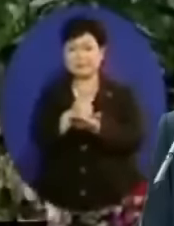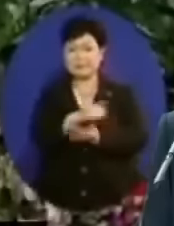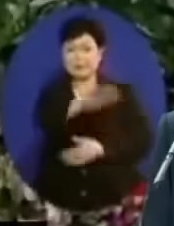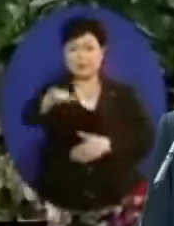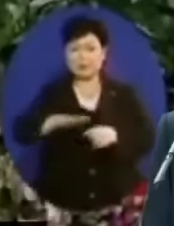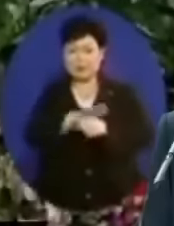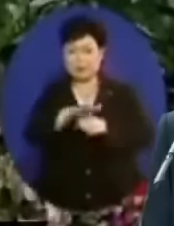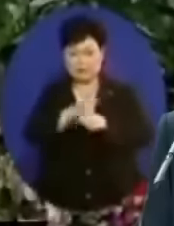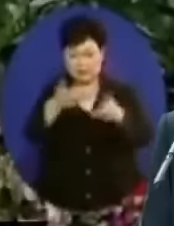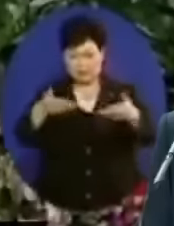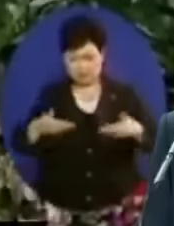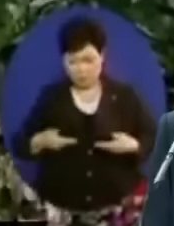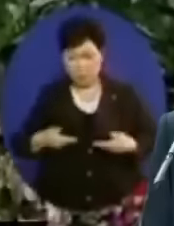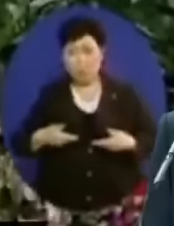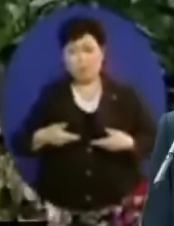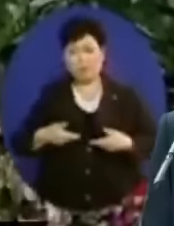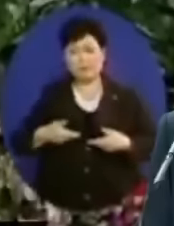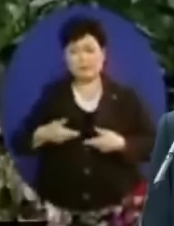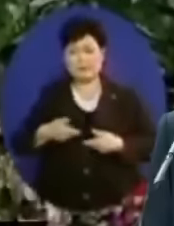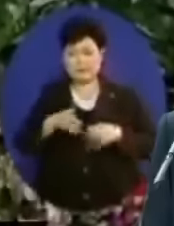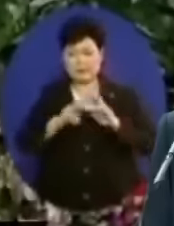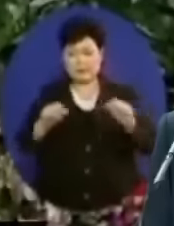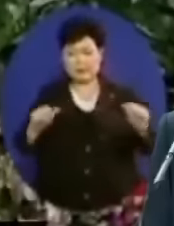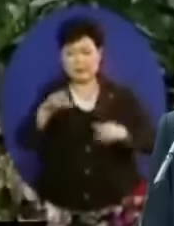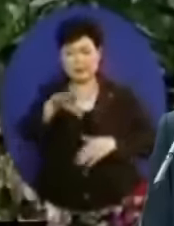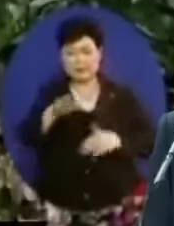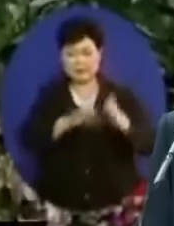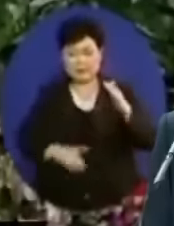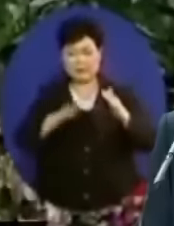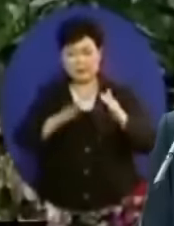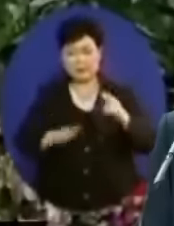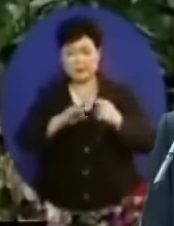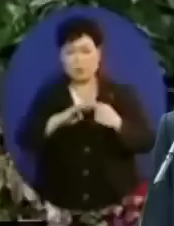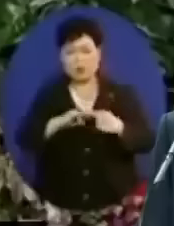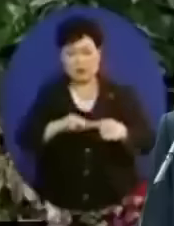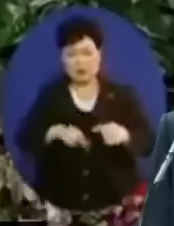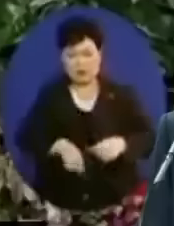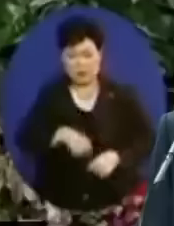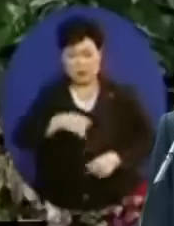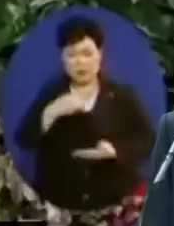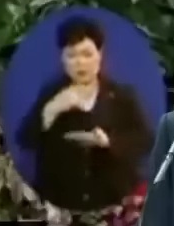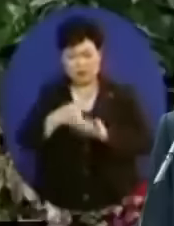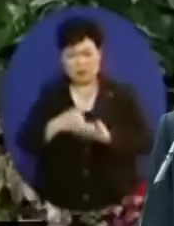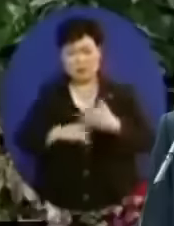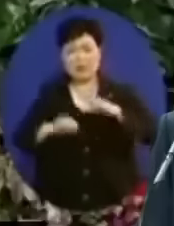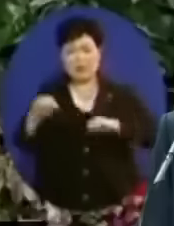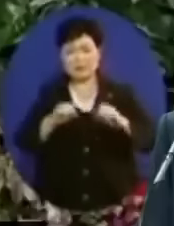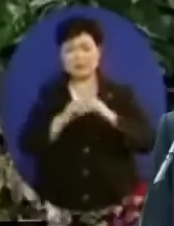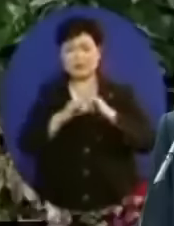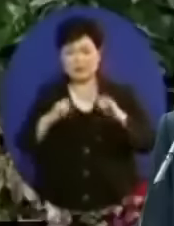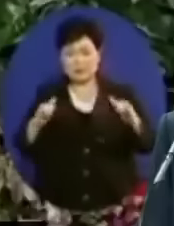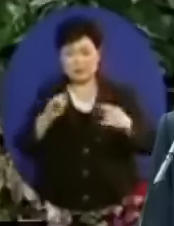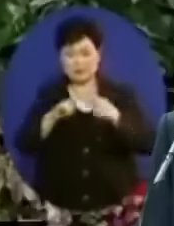우리를 사랑해 주시고 이 땅에서 정의와 공의를 행하시는 자인 것을